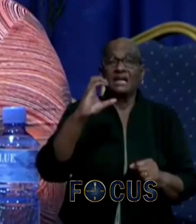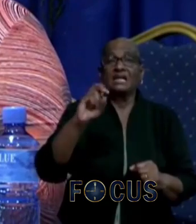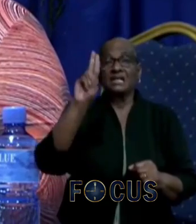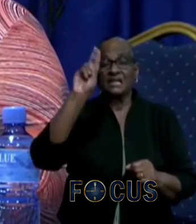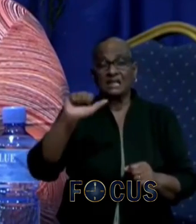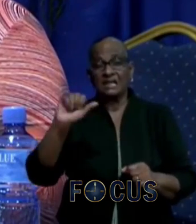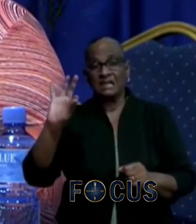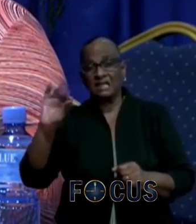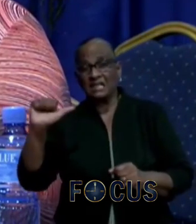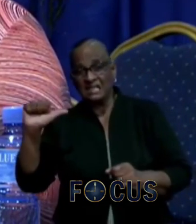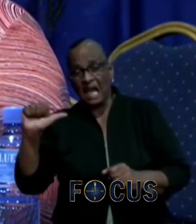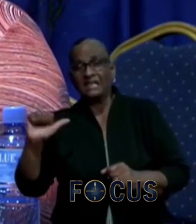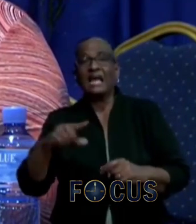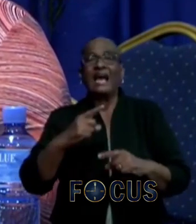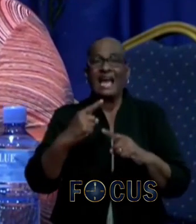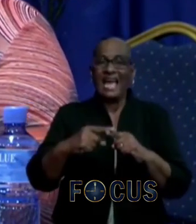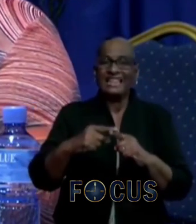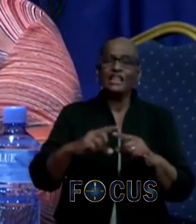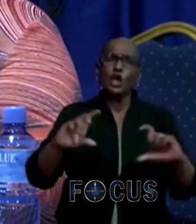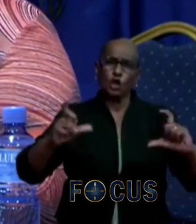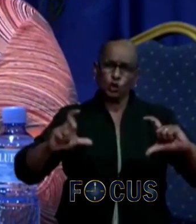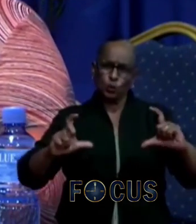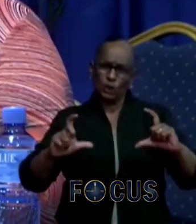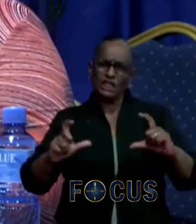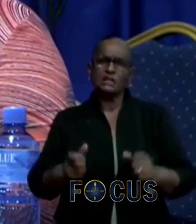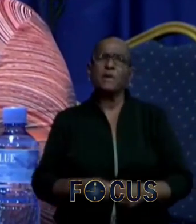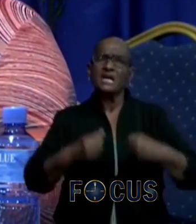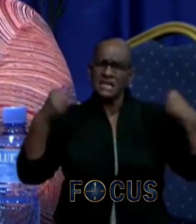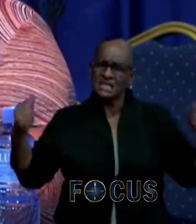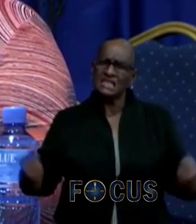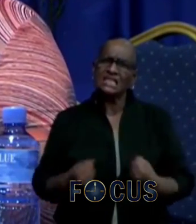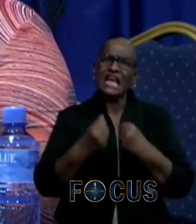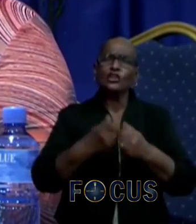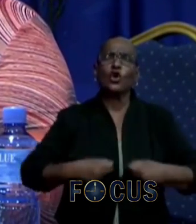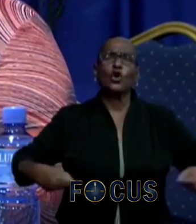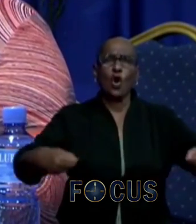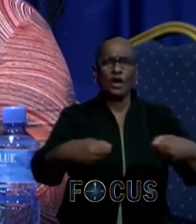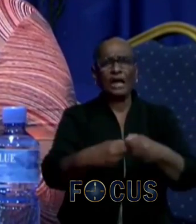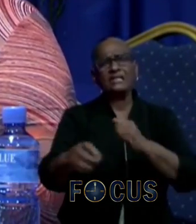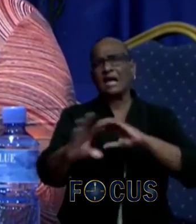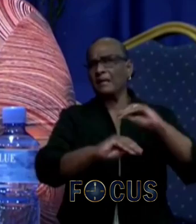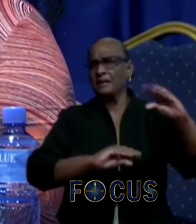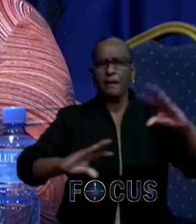en andere in de toerisme sector actieve organisaties.